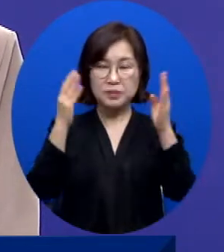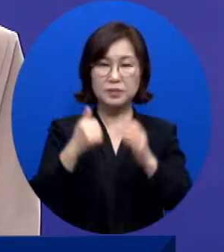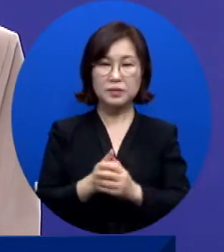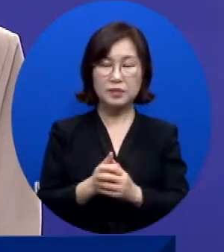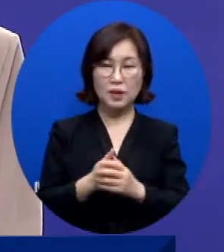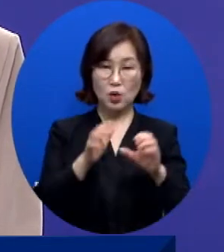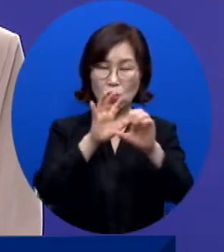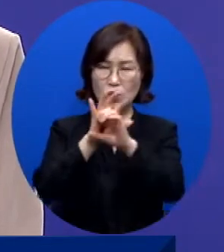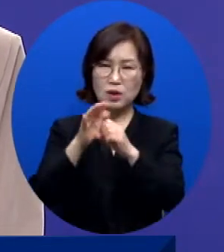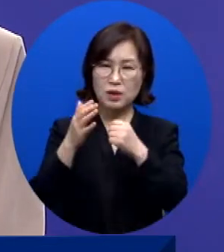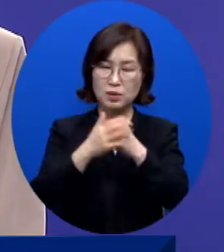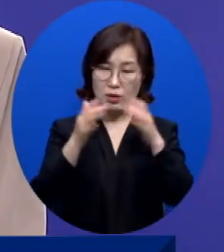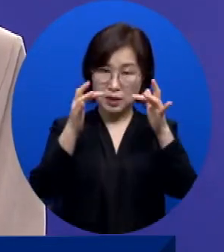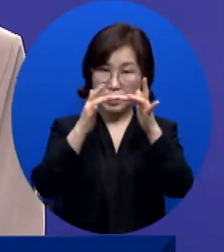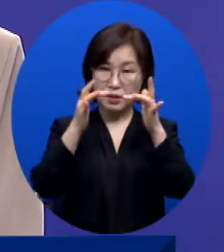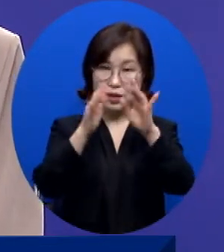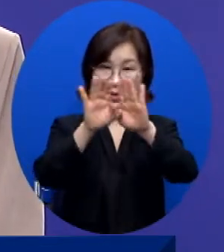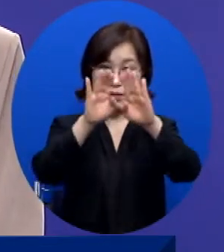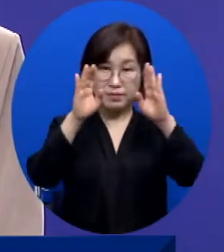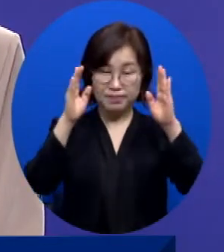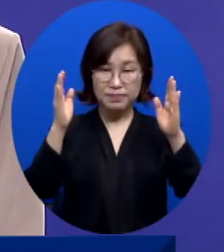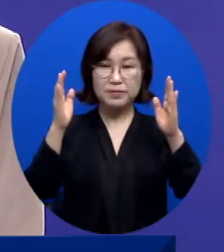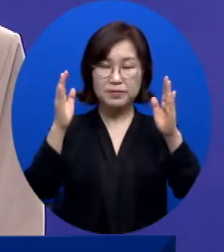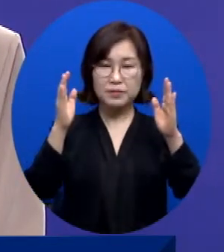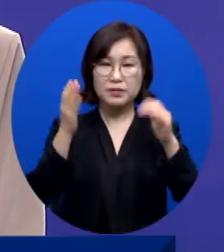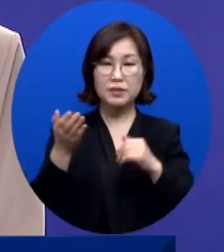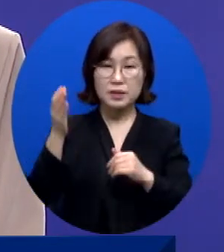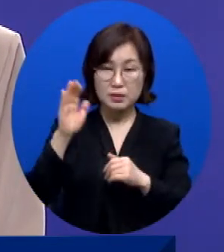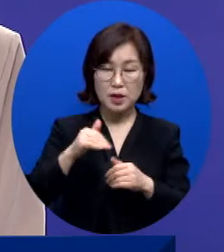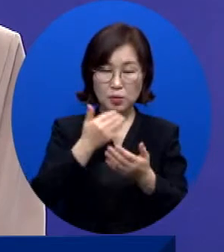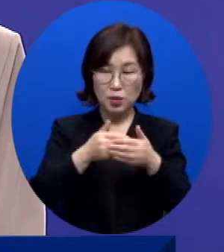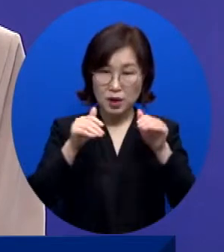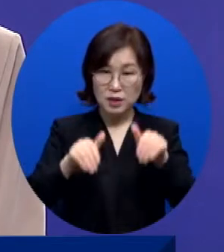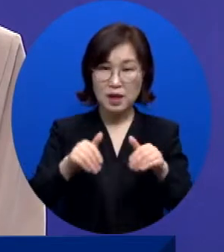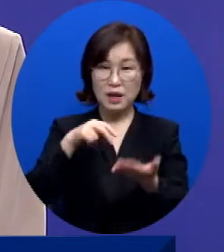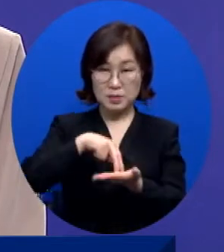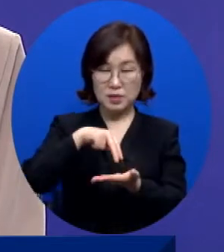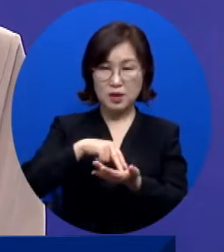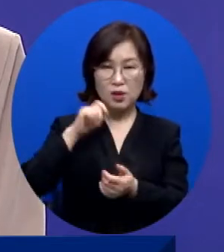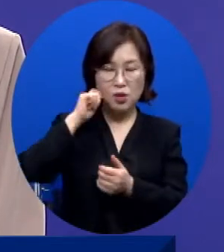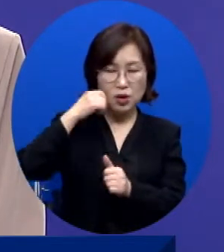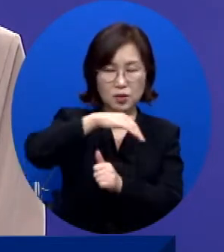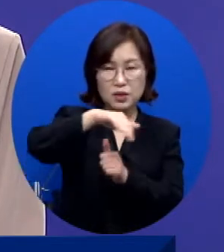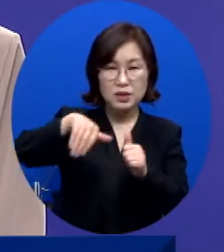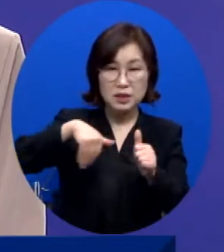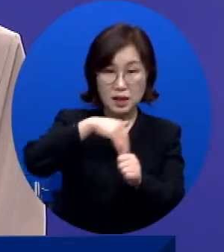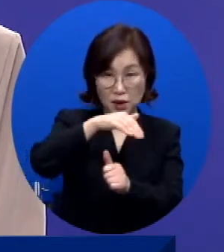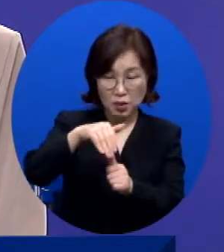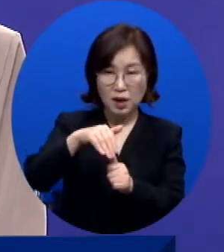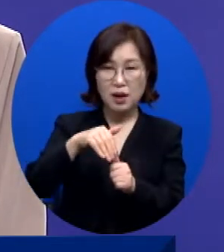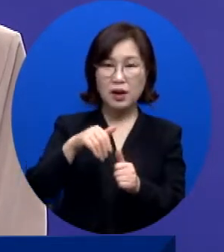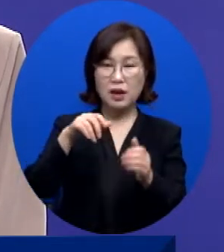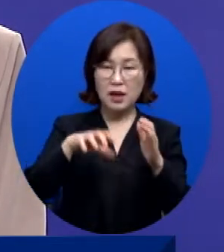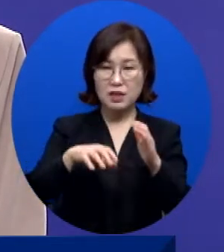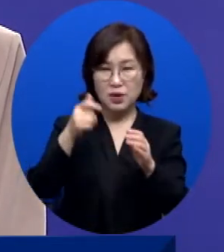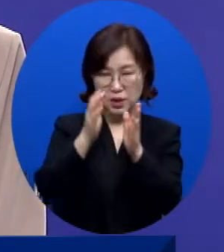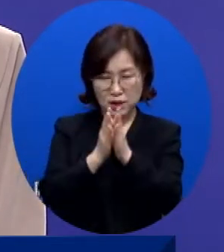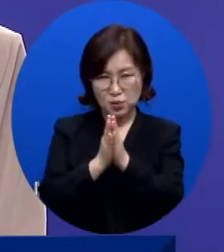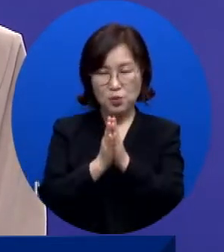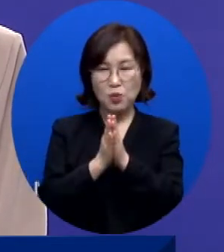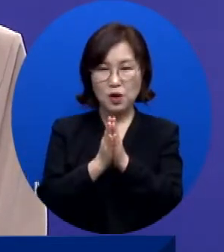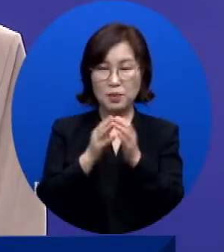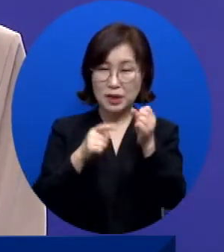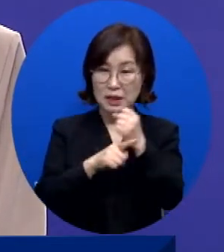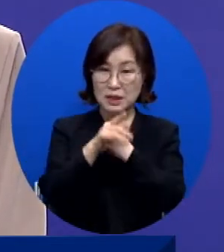코로나로 대부분 온라인으로 진행된 콘퍼런스지만 목회자들이 어려운 시기를 보내고 있는 한국교회를 위해 기도하며 의미